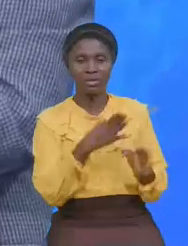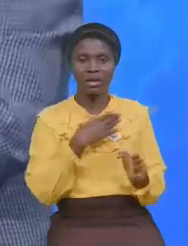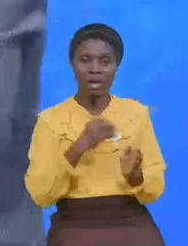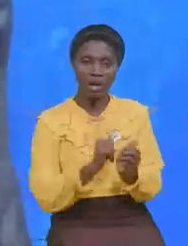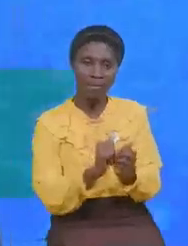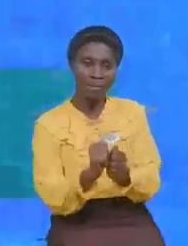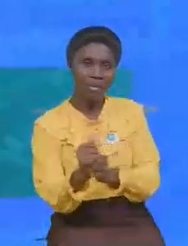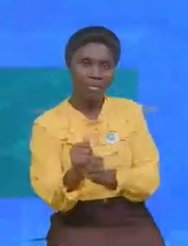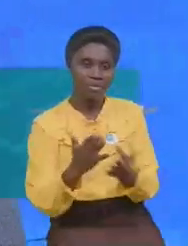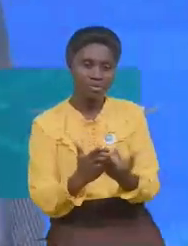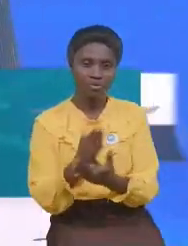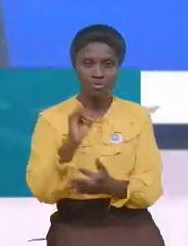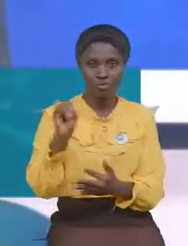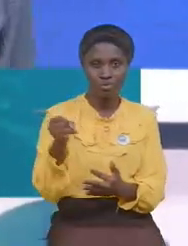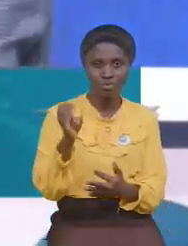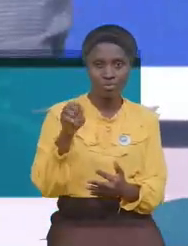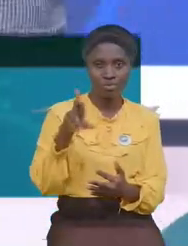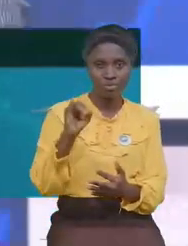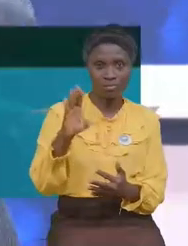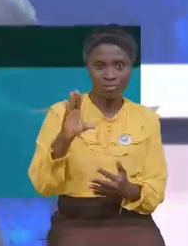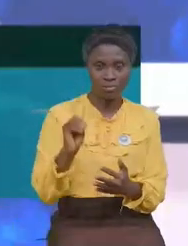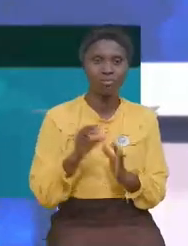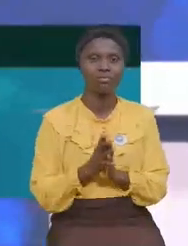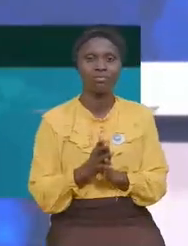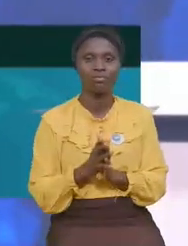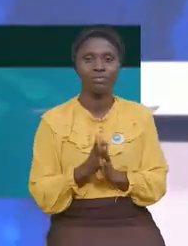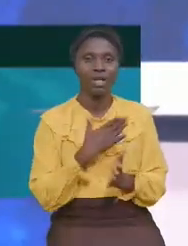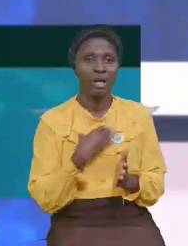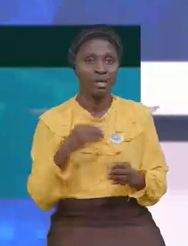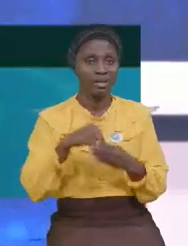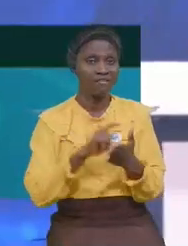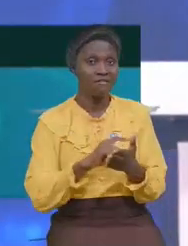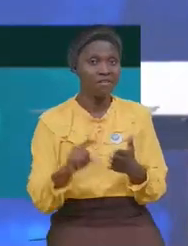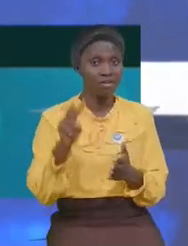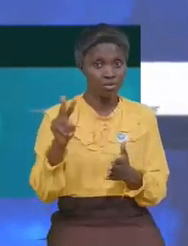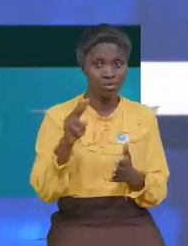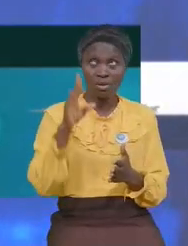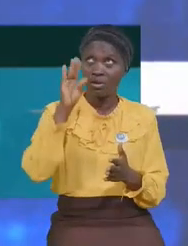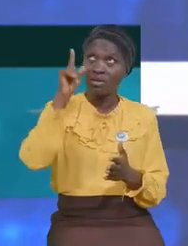Et Jésus étant entré dans Jéricho, traversait la ville. Verset 2.